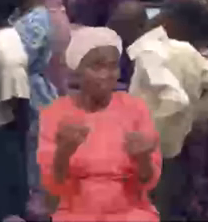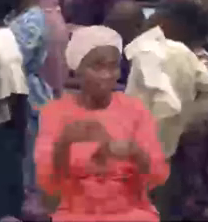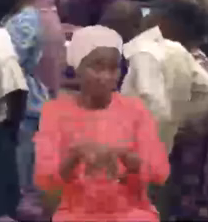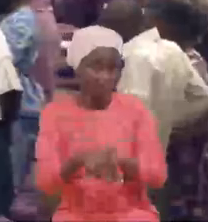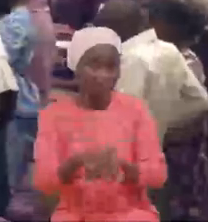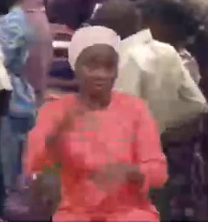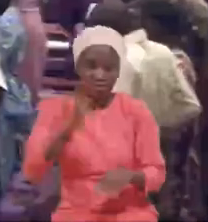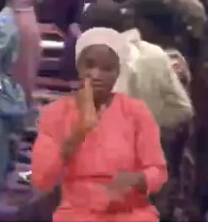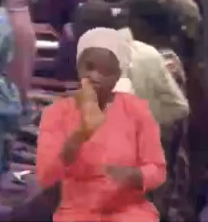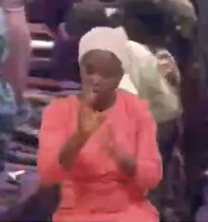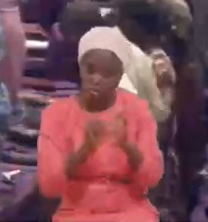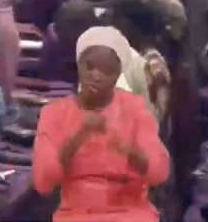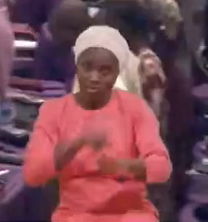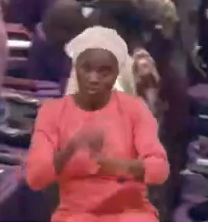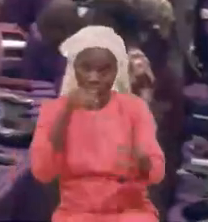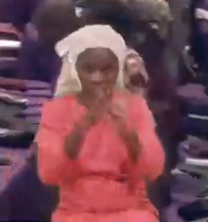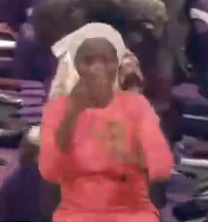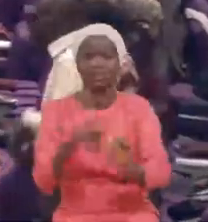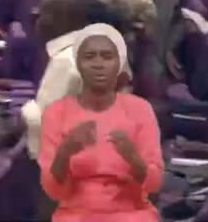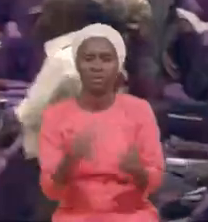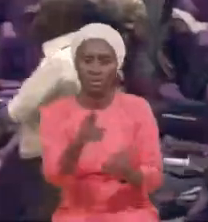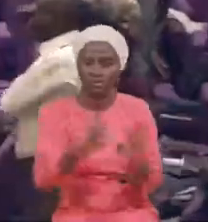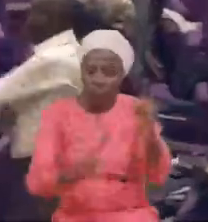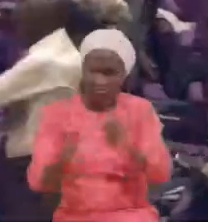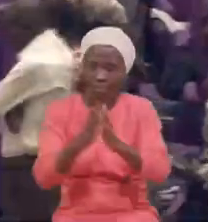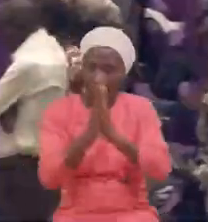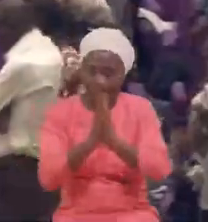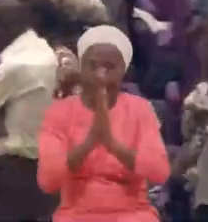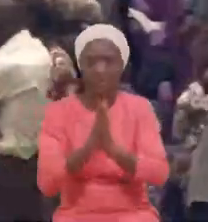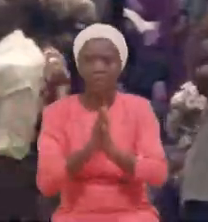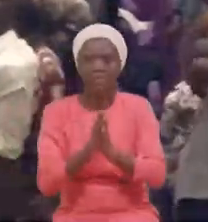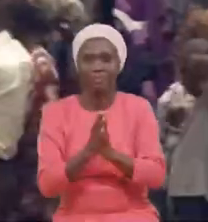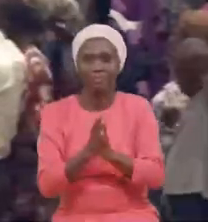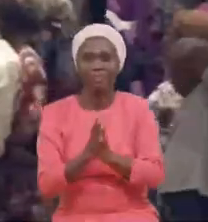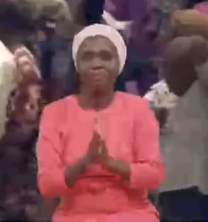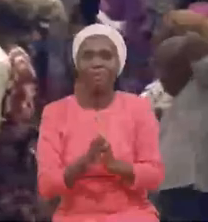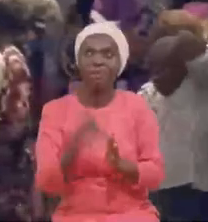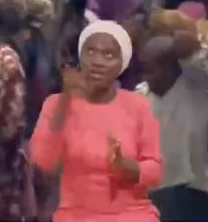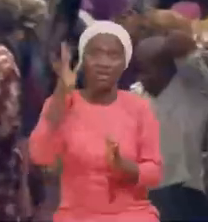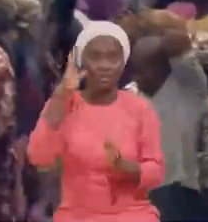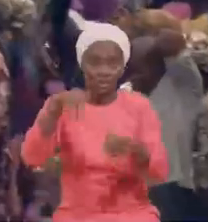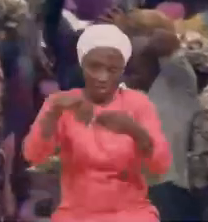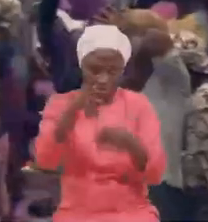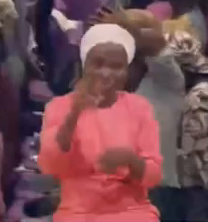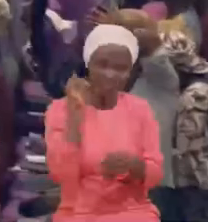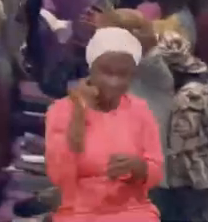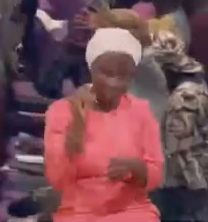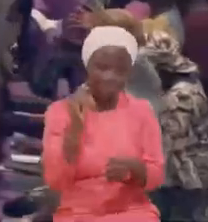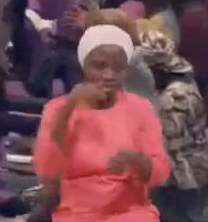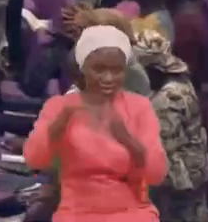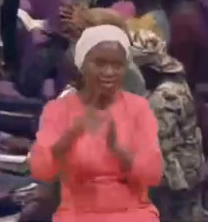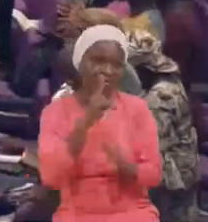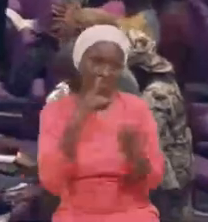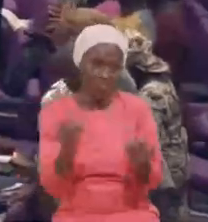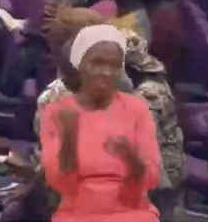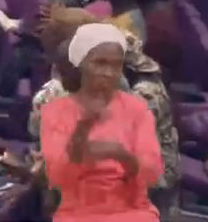Ce soir doit être votre soirée. Ouvrez la bouche et parlez au Seigneur. Dites au Seigneur, tu vas mettre